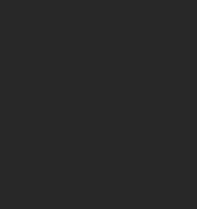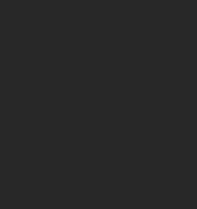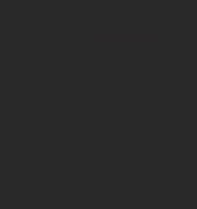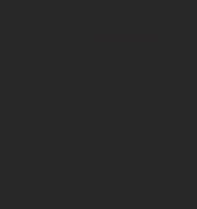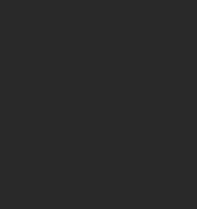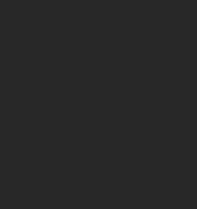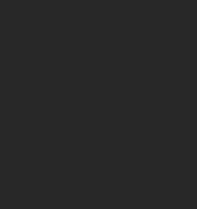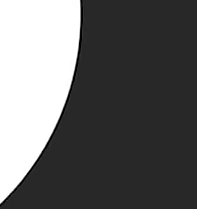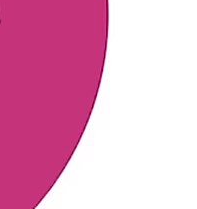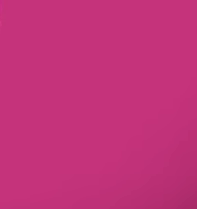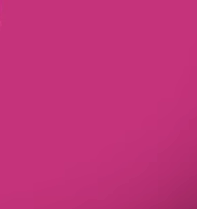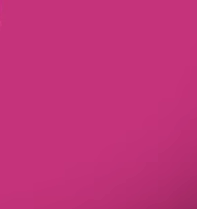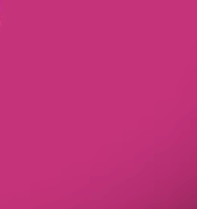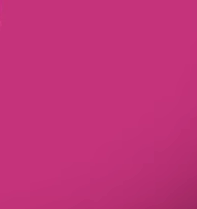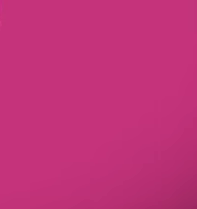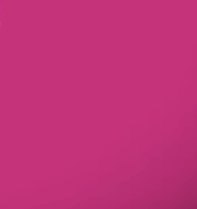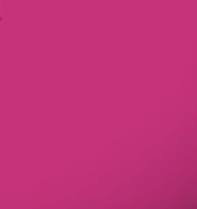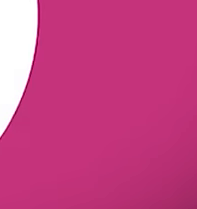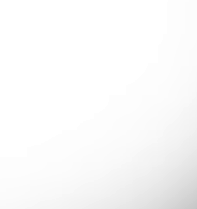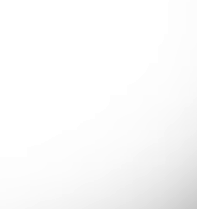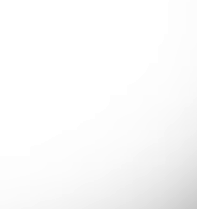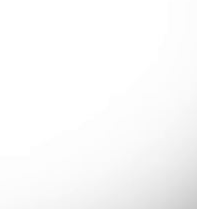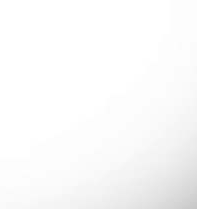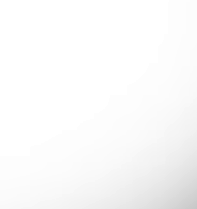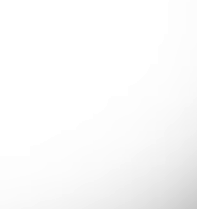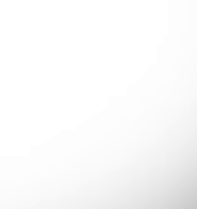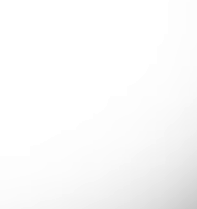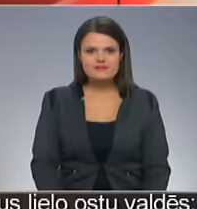Re, viss ēters ir te!